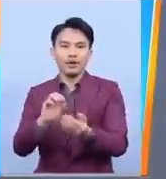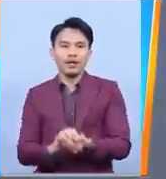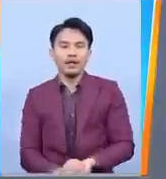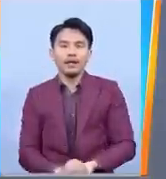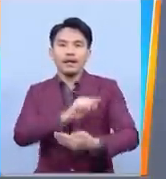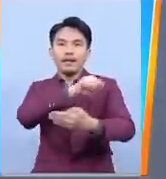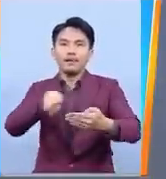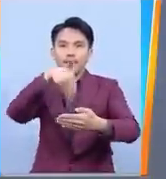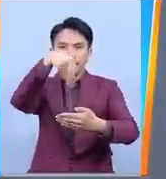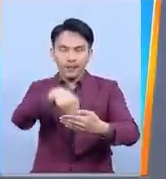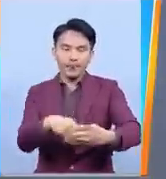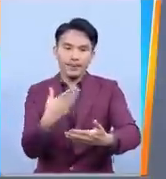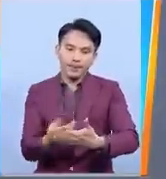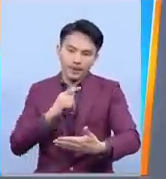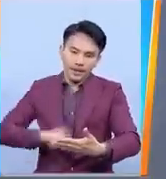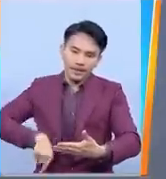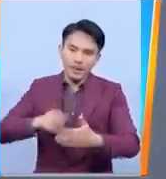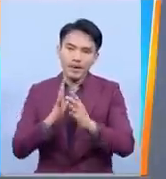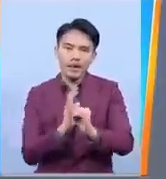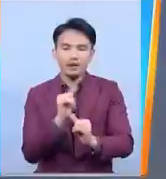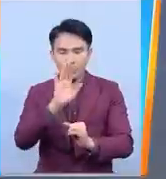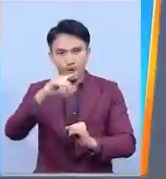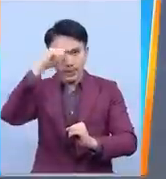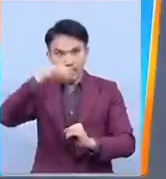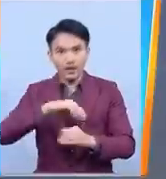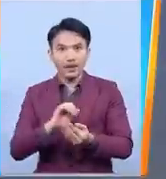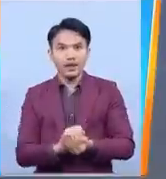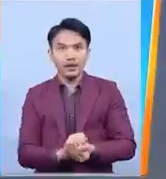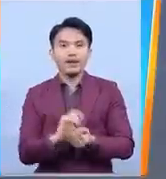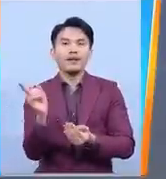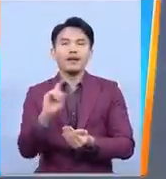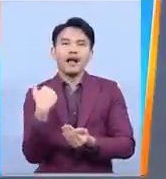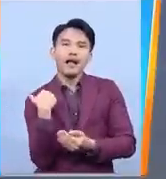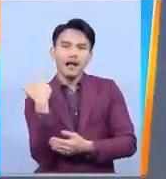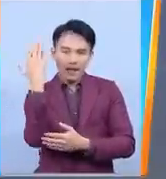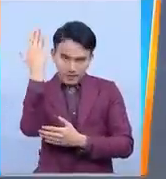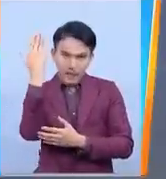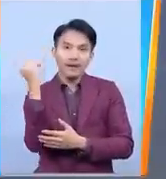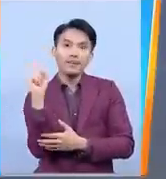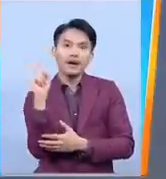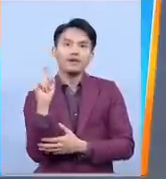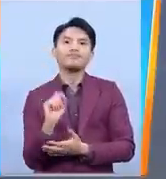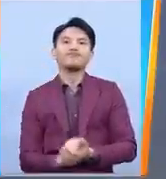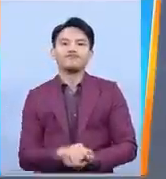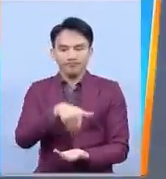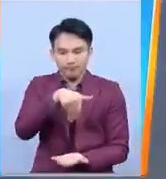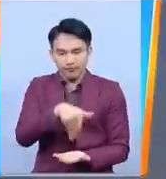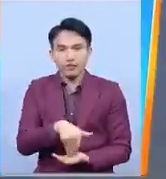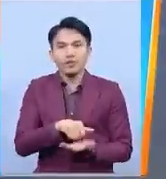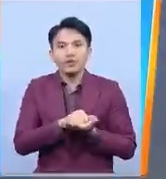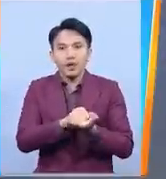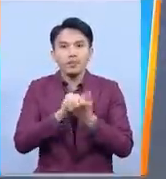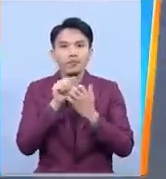การเลือกตั้งครั้งที่มีการจ่ายเงินซื้อเสียงมากที่สุดในประวัติศาสตร์โดยใช้อสมหรือว่าอาสาสมัครหมู่บ้านเป็นตัวกลางในการ